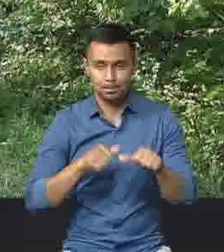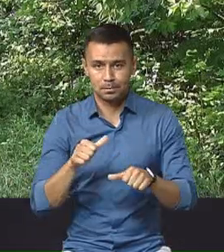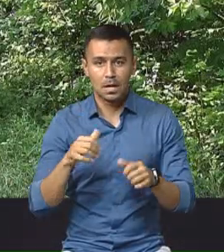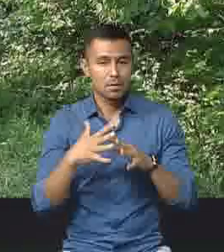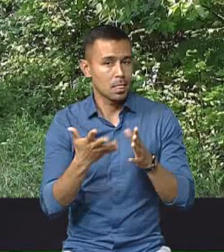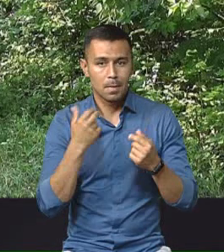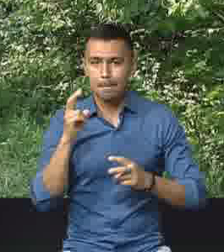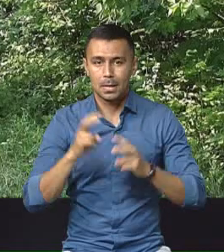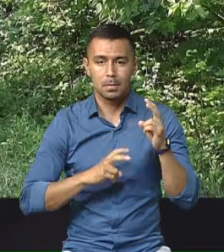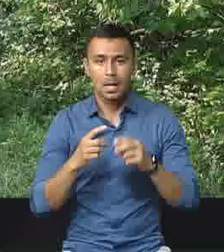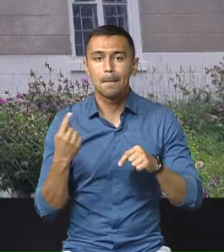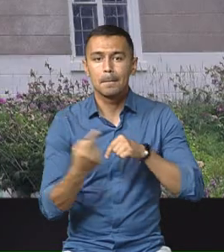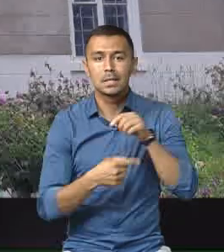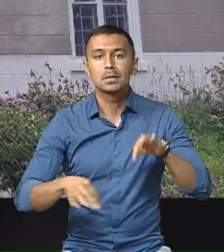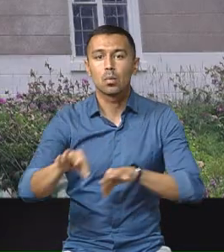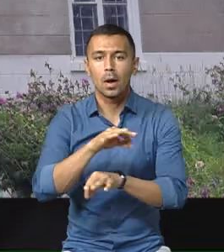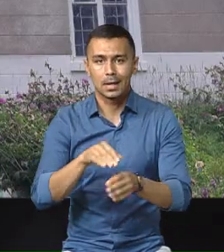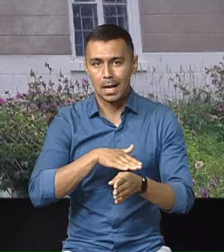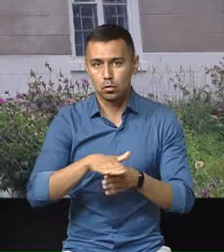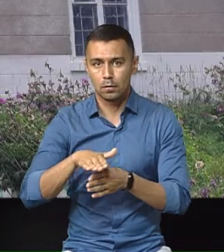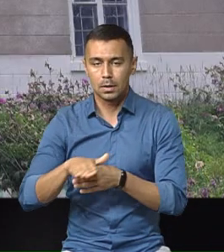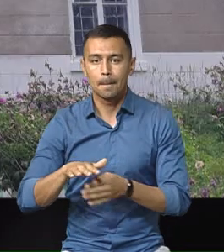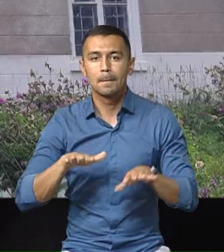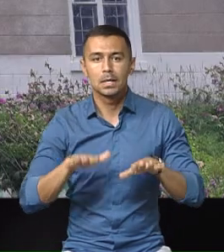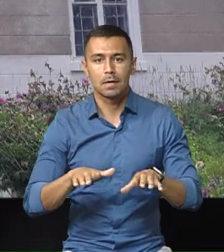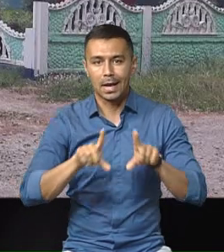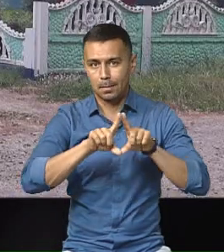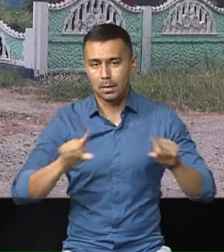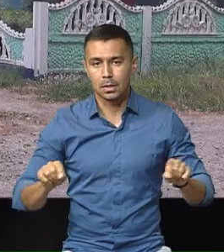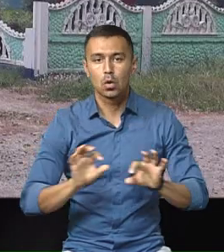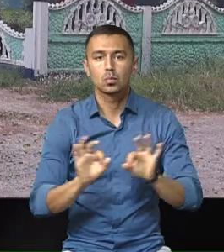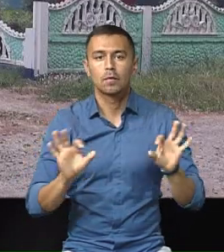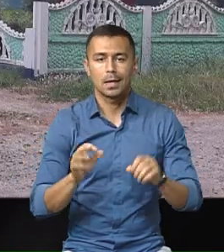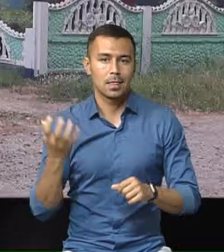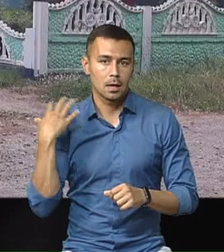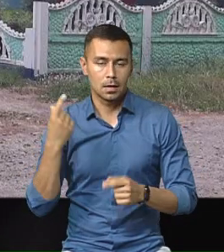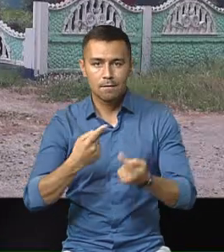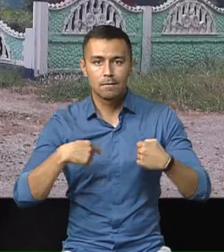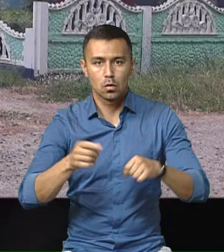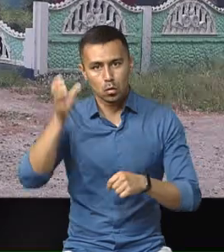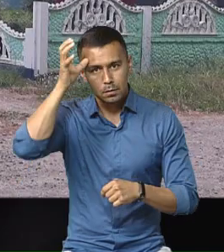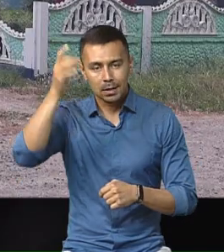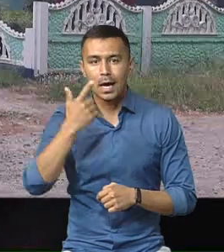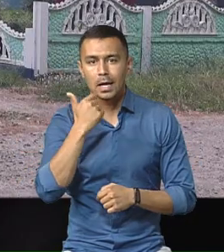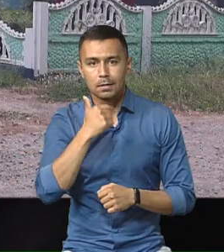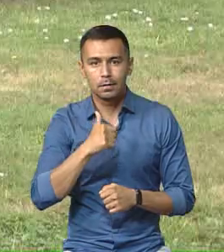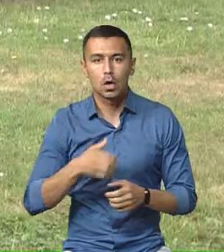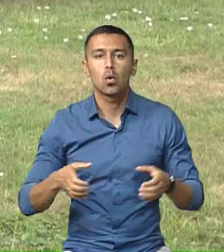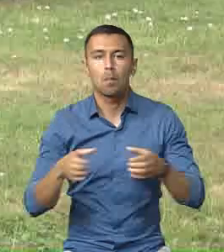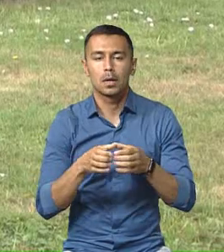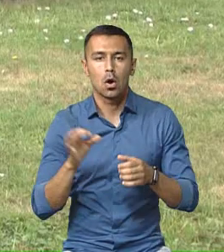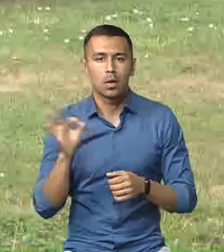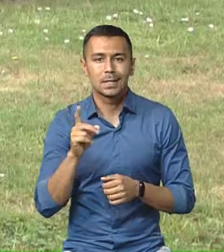немає підприємств, а бізнес-проєкт реалізовуватиме місцева гімназія, розповідає начальниця відділу освіти Красилівської громади